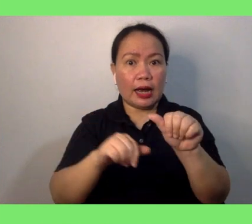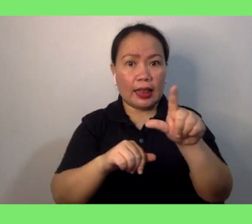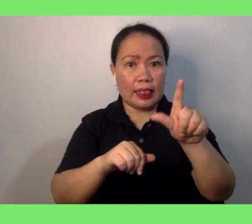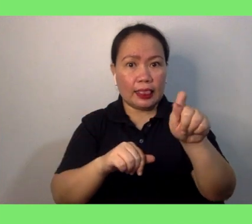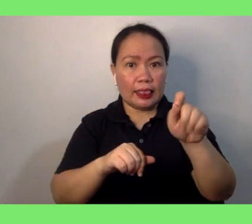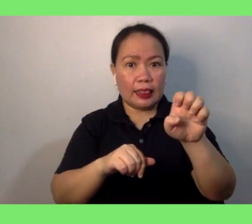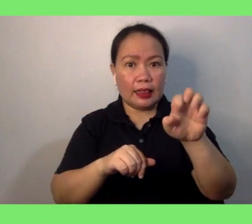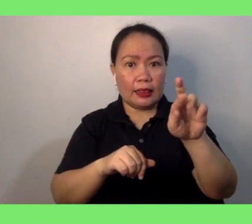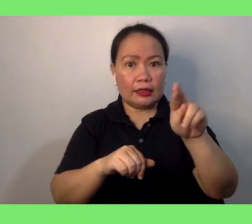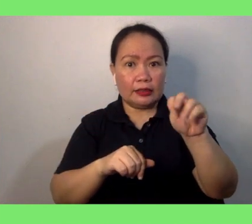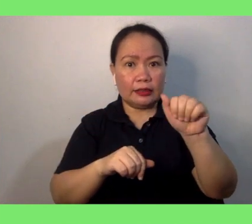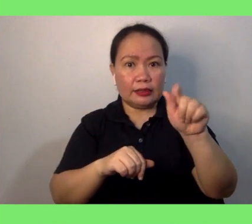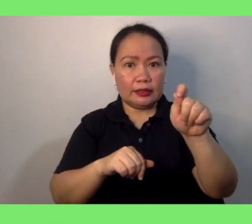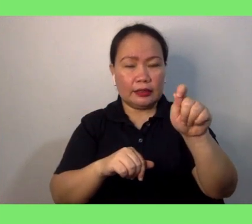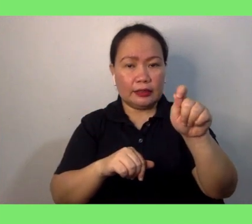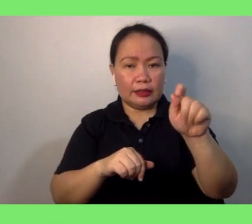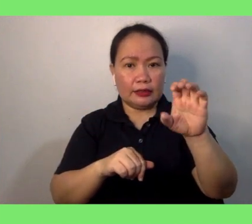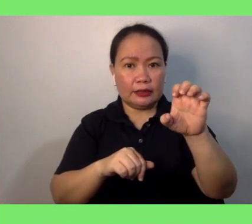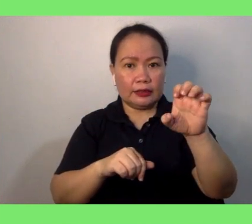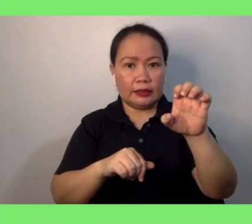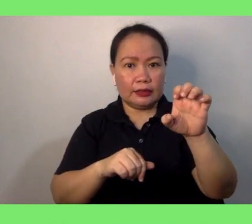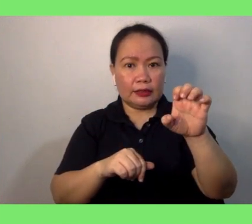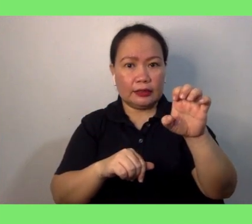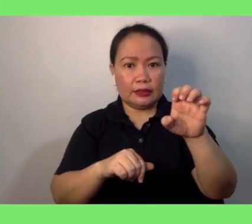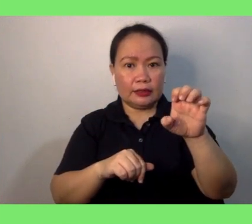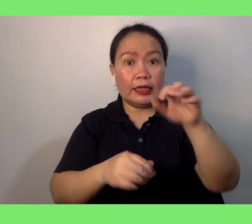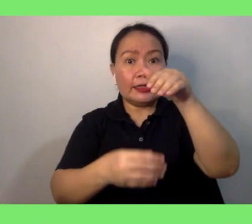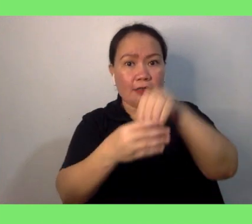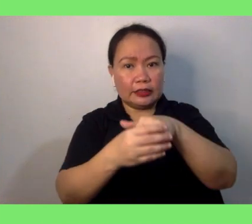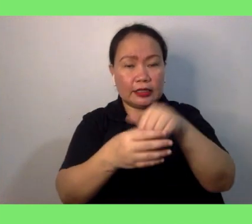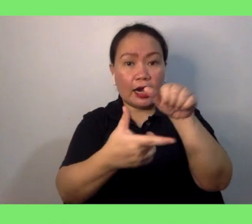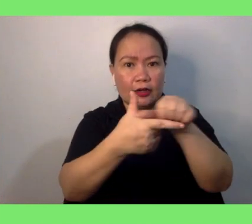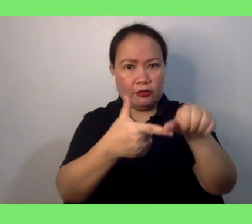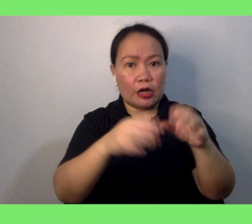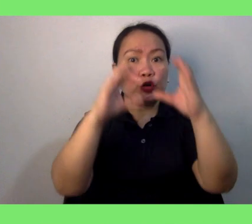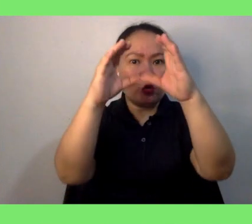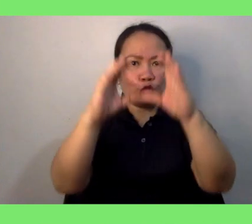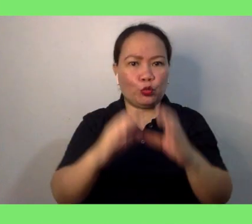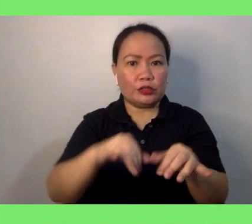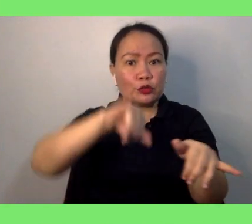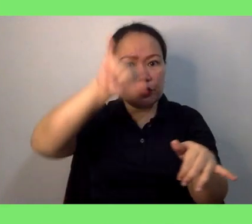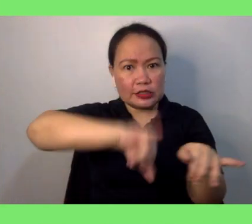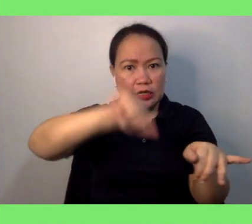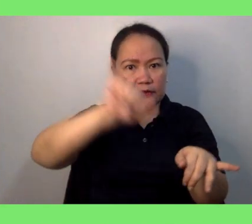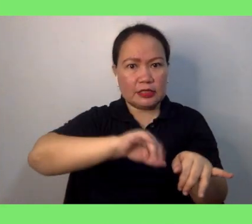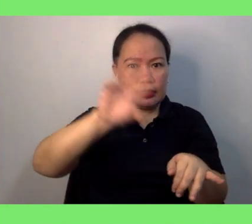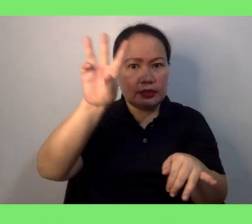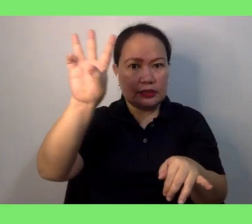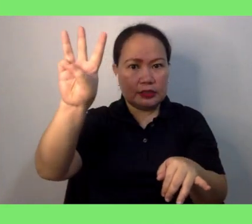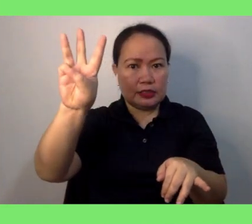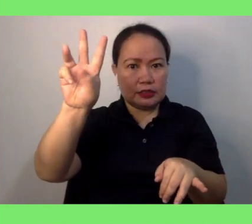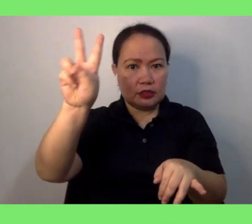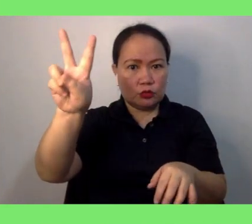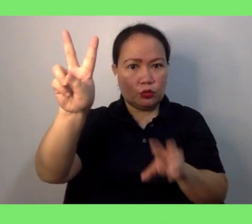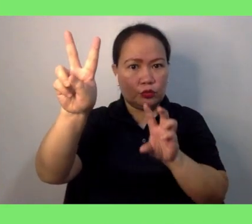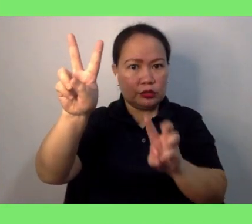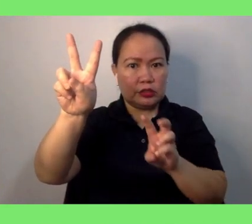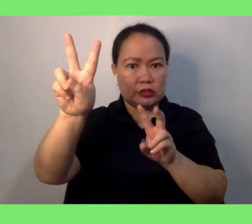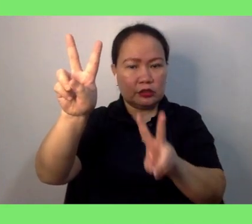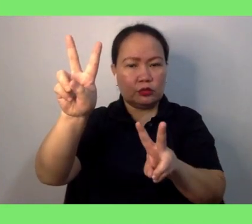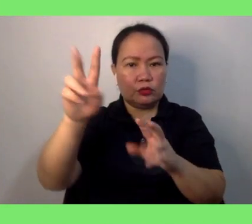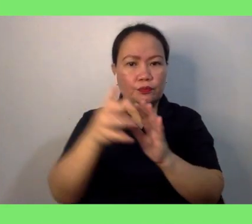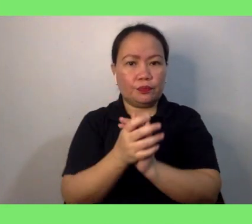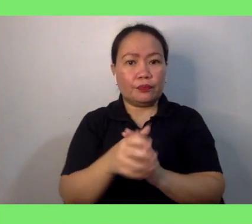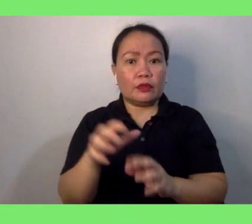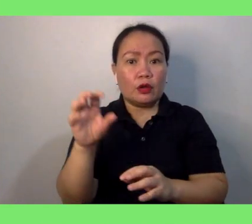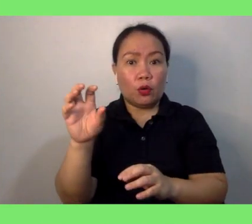are congruent. Kaya pareho. Pwede rin namang ito, diba? It forms a